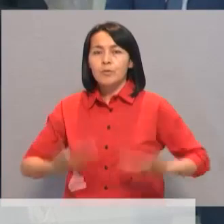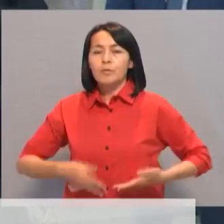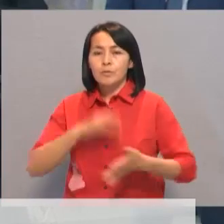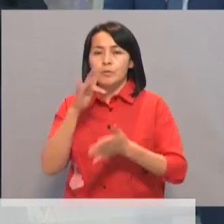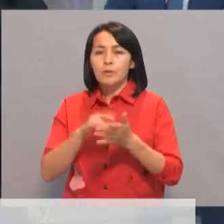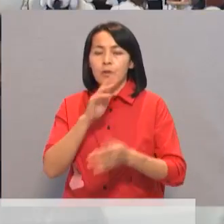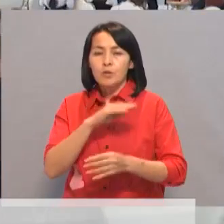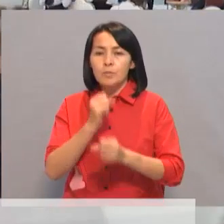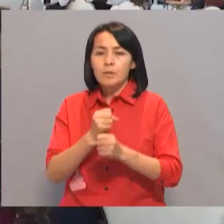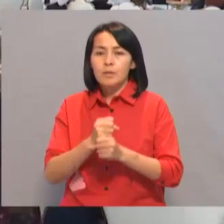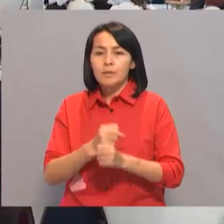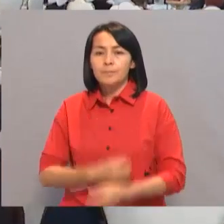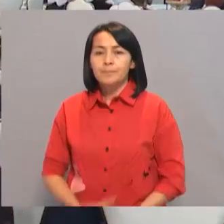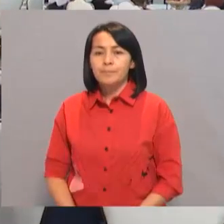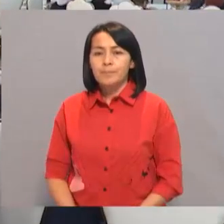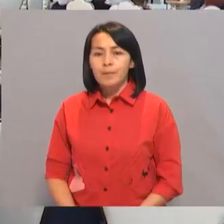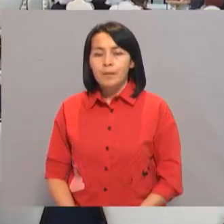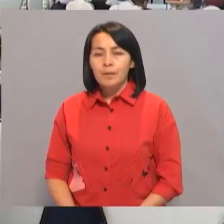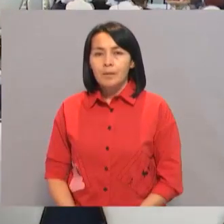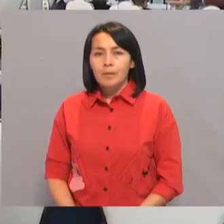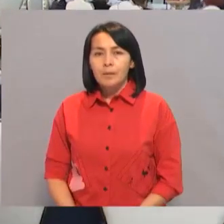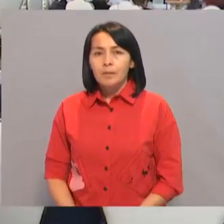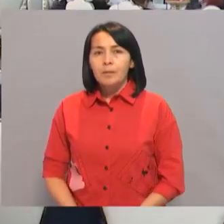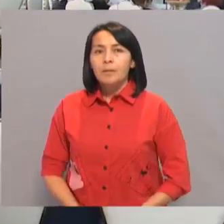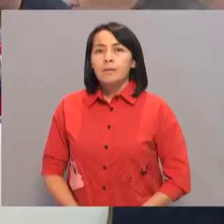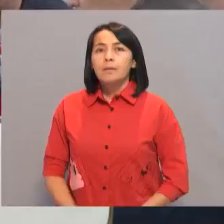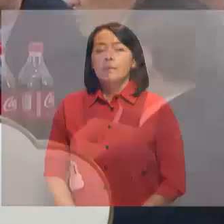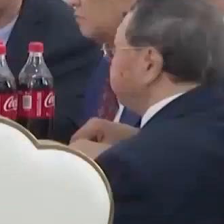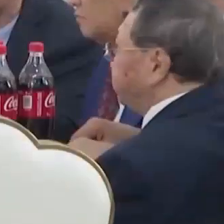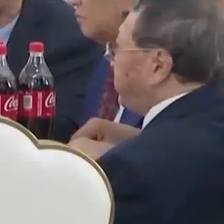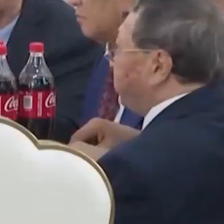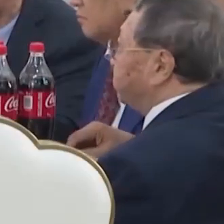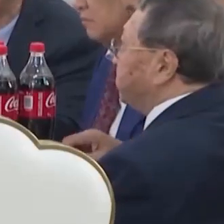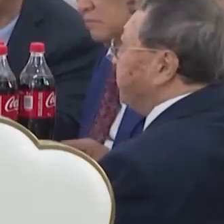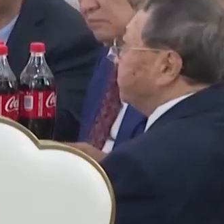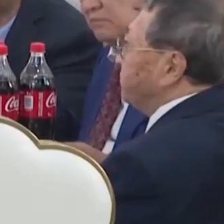орталықтары жұмыс істеп тұр. Перизат Биназарқызы, Әли Мәлік, Алмаз Данабекұлы, жаңалықтар.